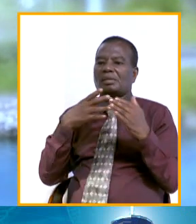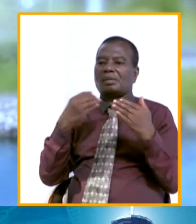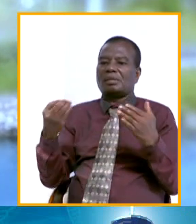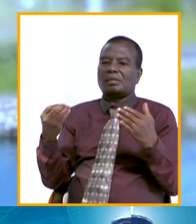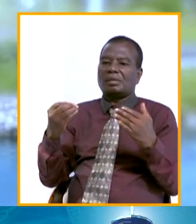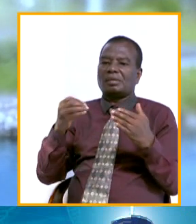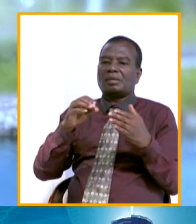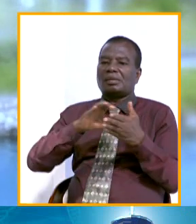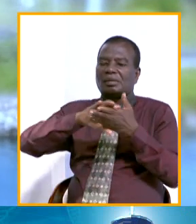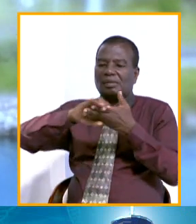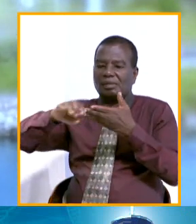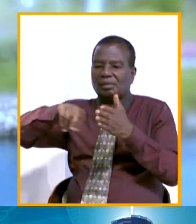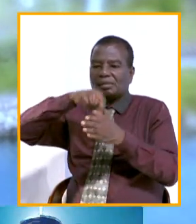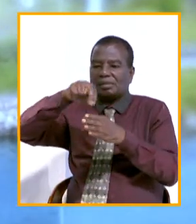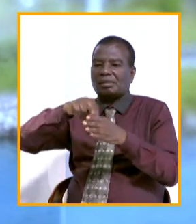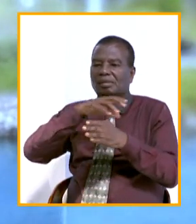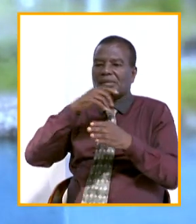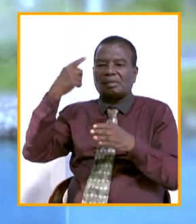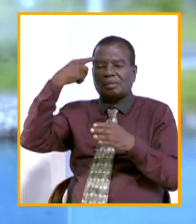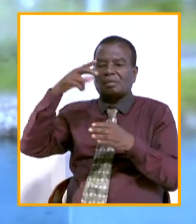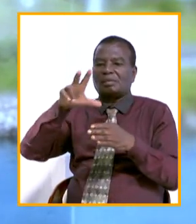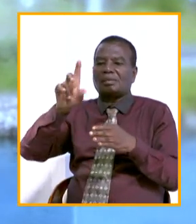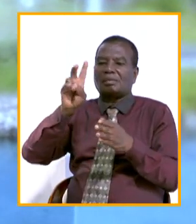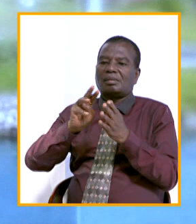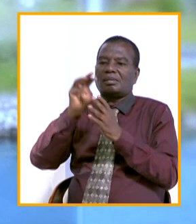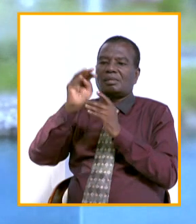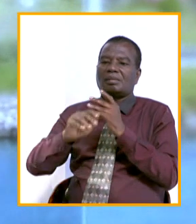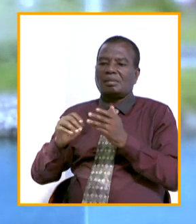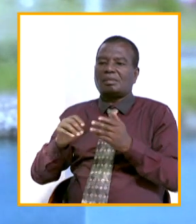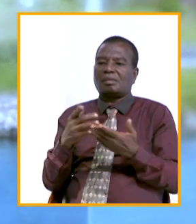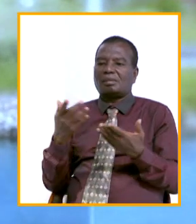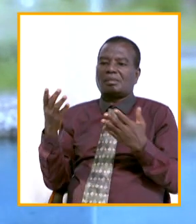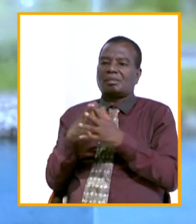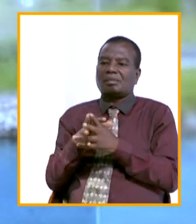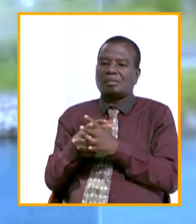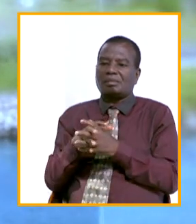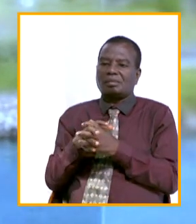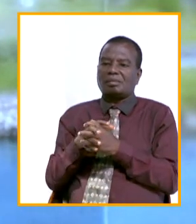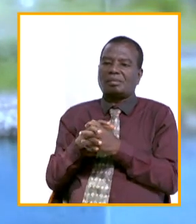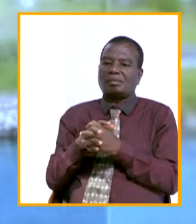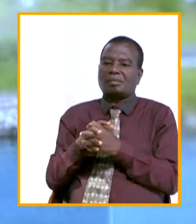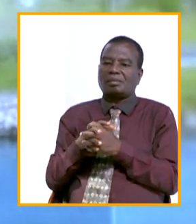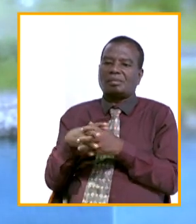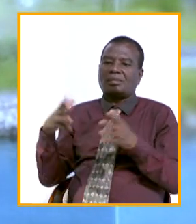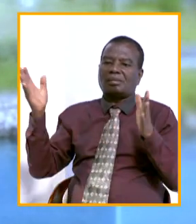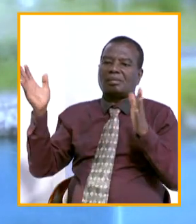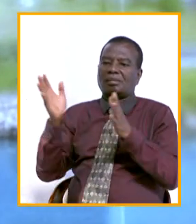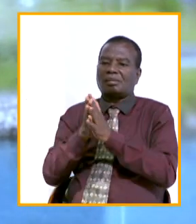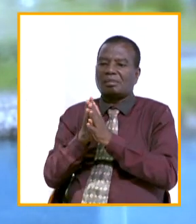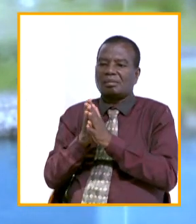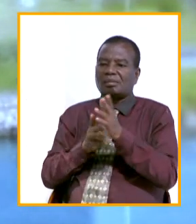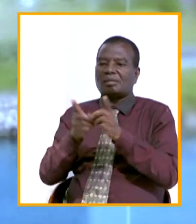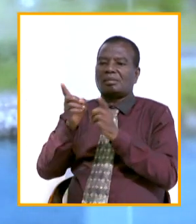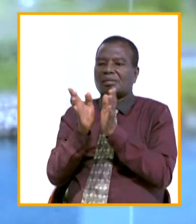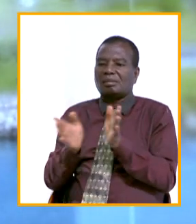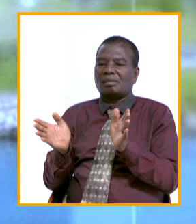l'échéance des cartes nationales d'identité prévue le 31 mars prochain, dans moins d'une semaine. Ago Christian Kodia, le